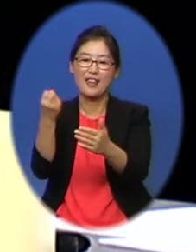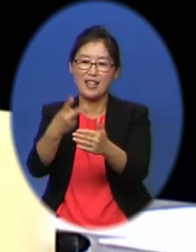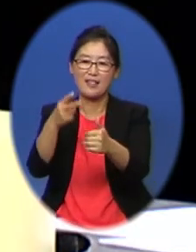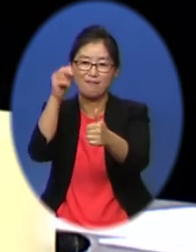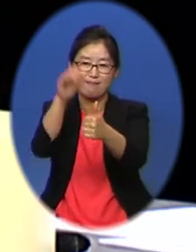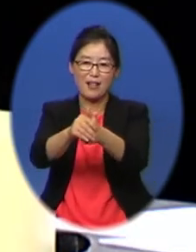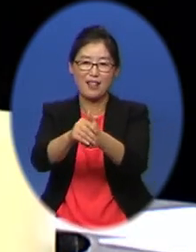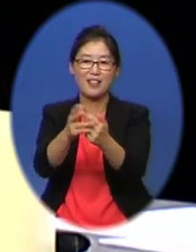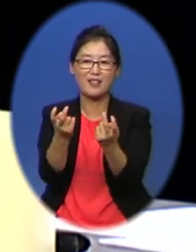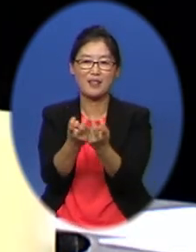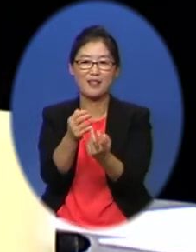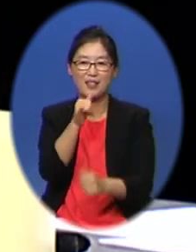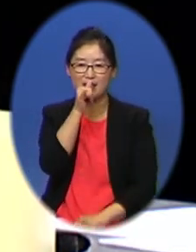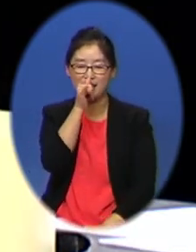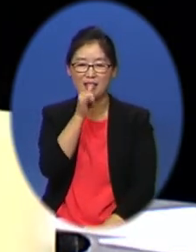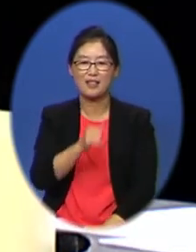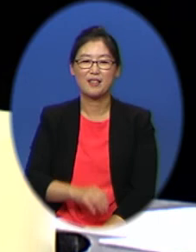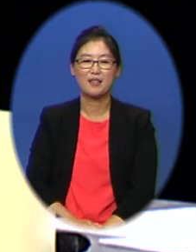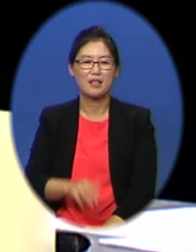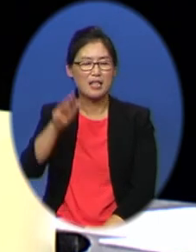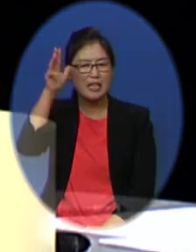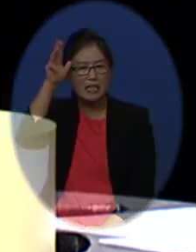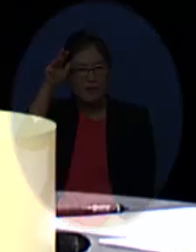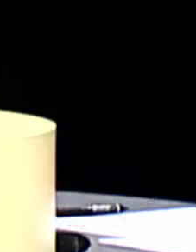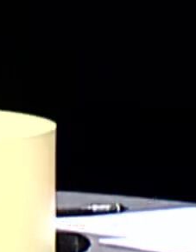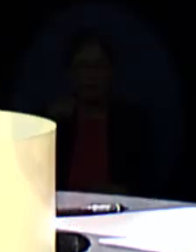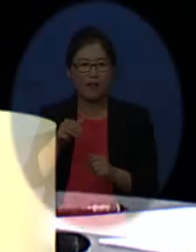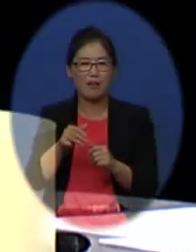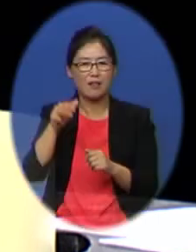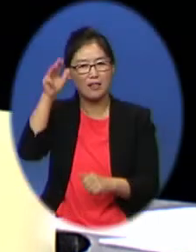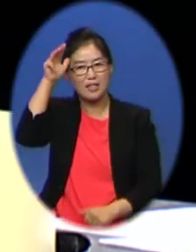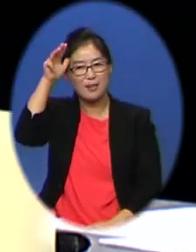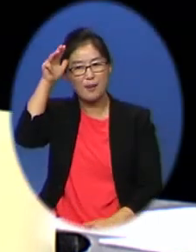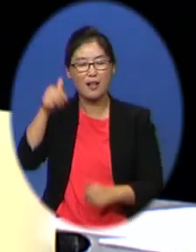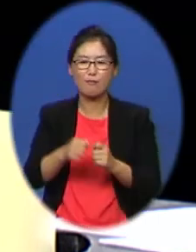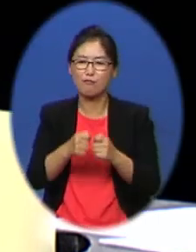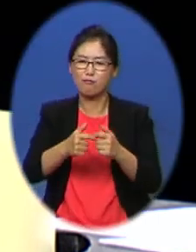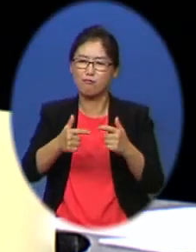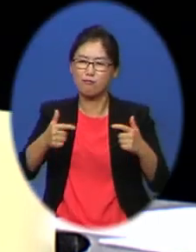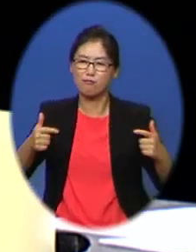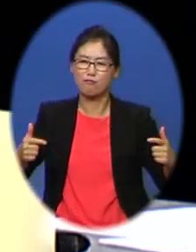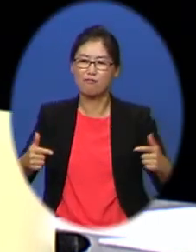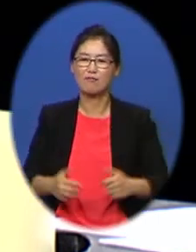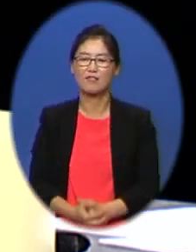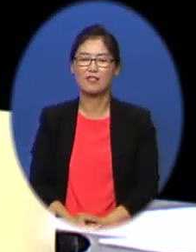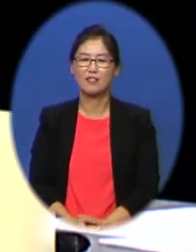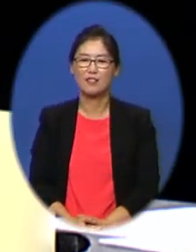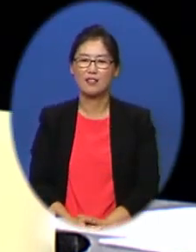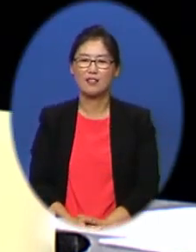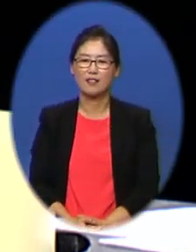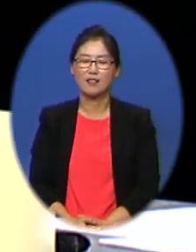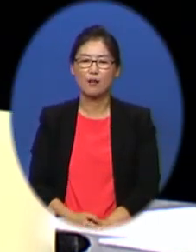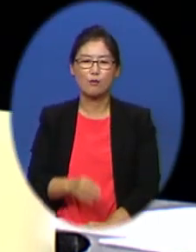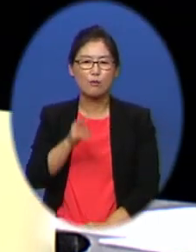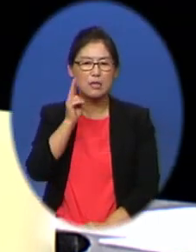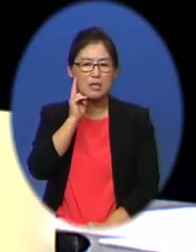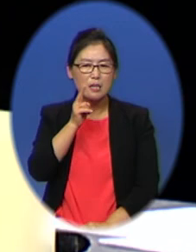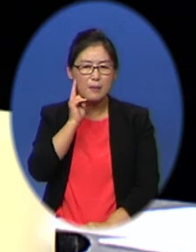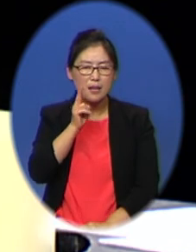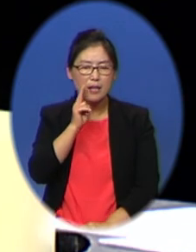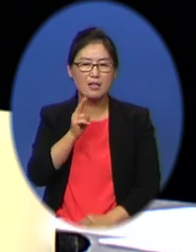이 치매가 많아짐에 따라서 이 치매 증상이 악화되기